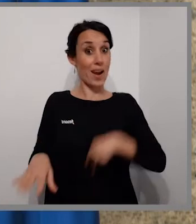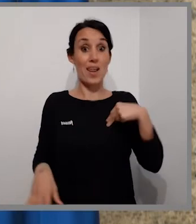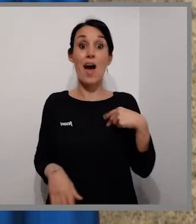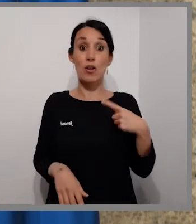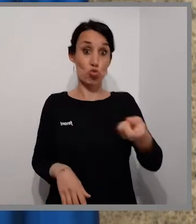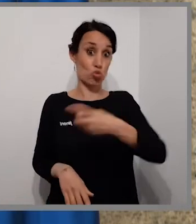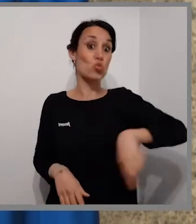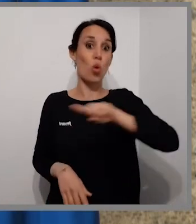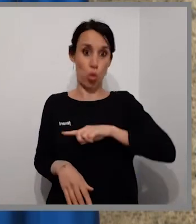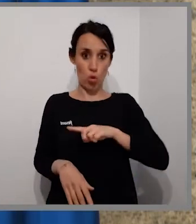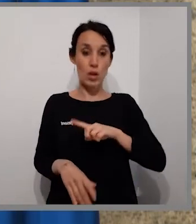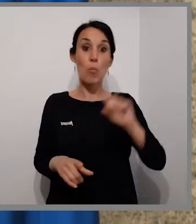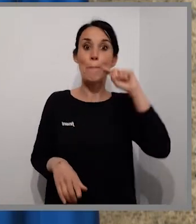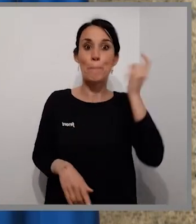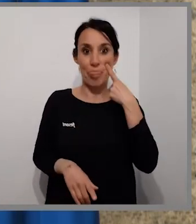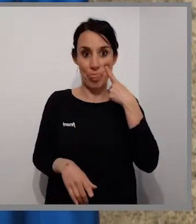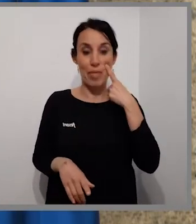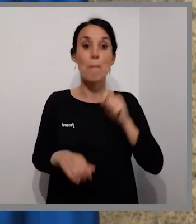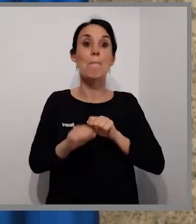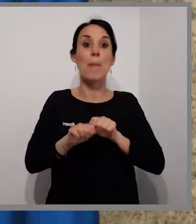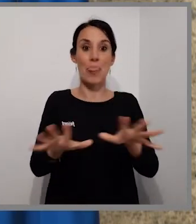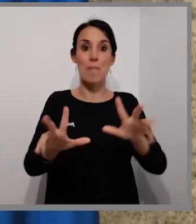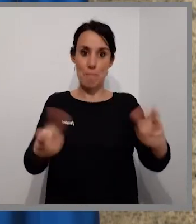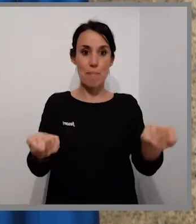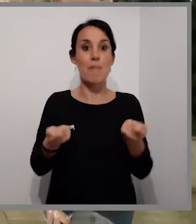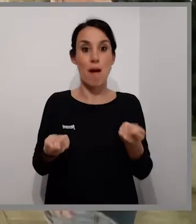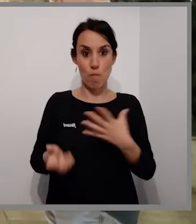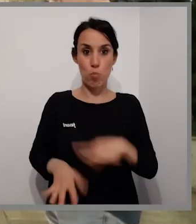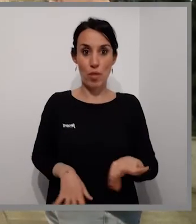mejorar lo que es la detención de la pandemia.